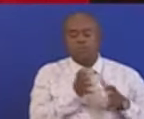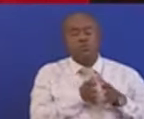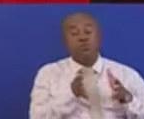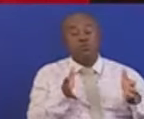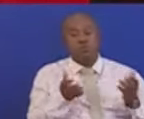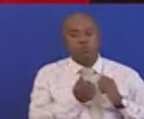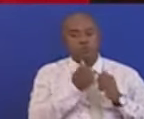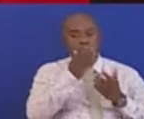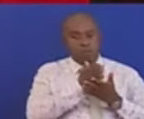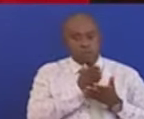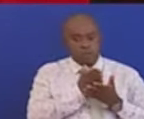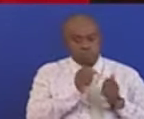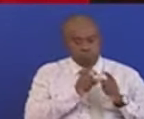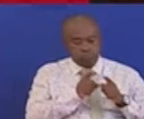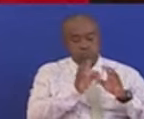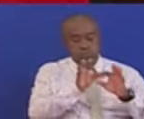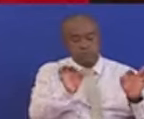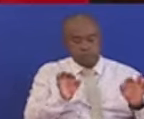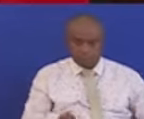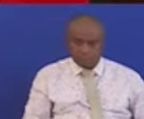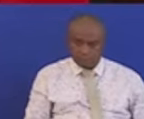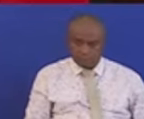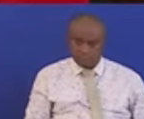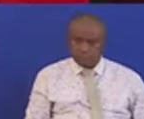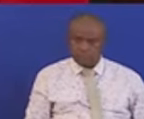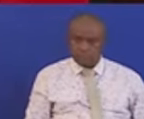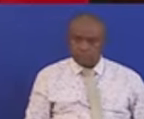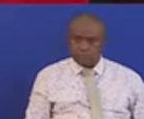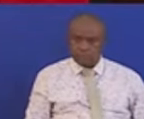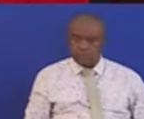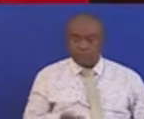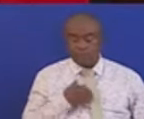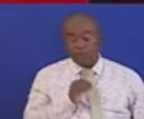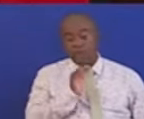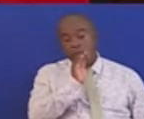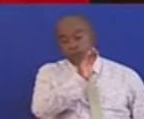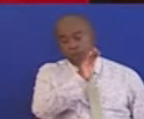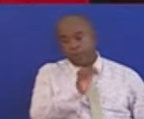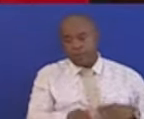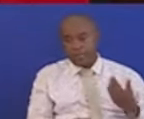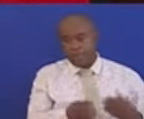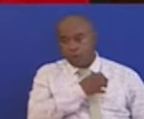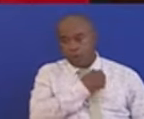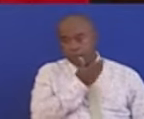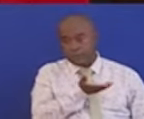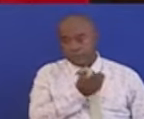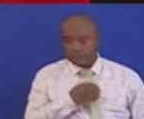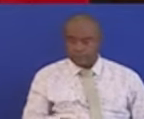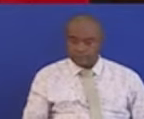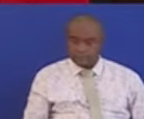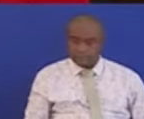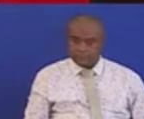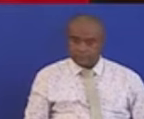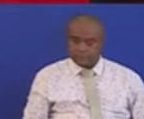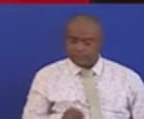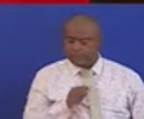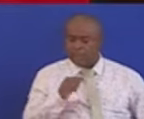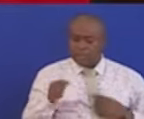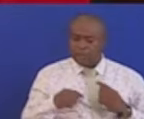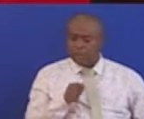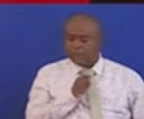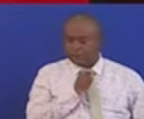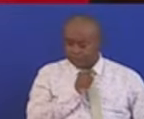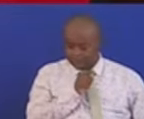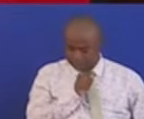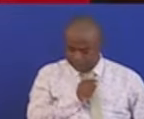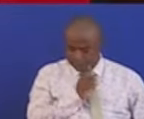kuh akika kW tunak kuwa salama lak mhh mwen kiti nimie tu MH eshima wazir kW hii Mig goro anay